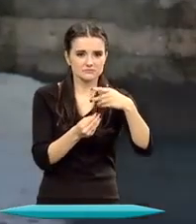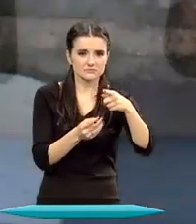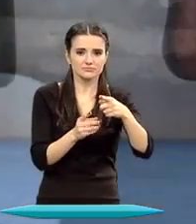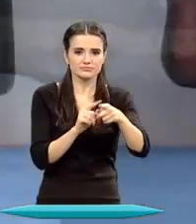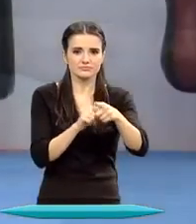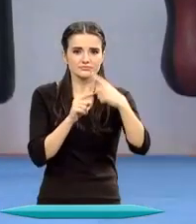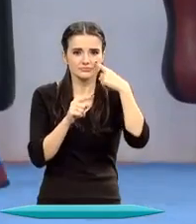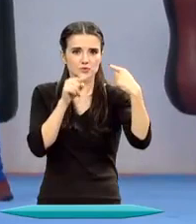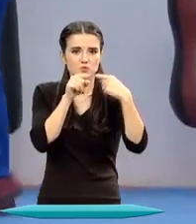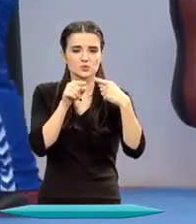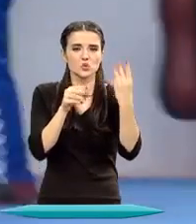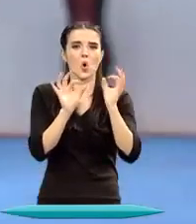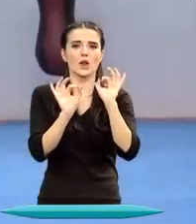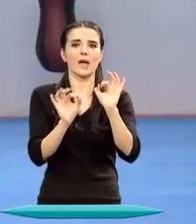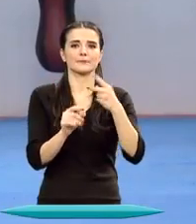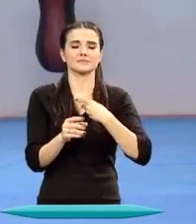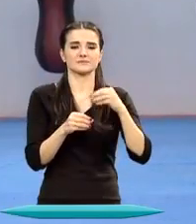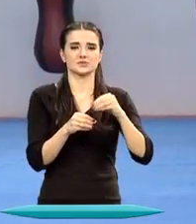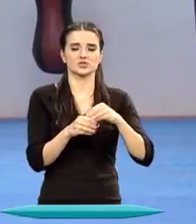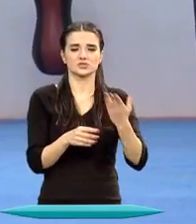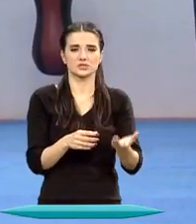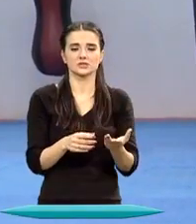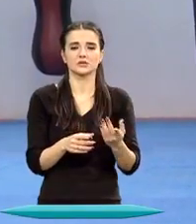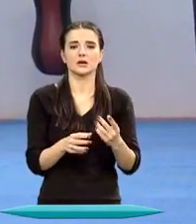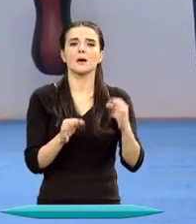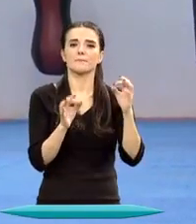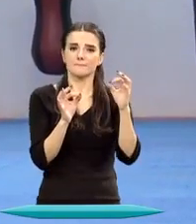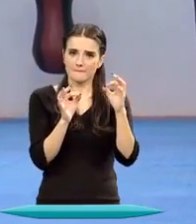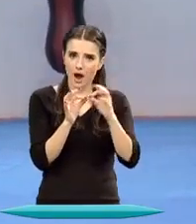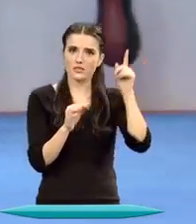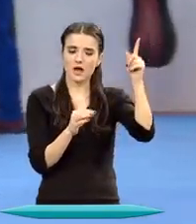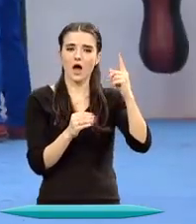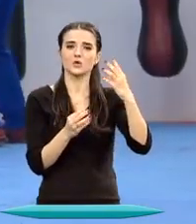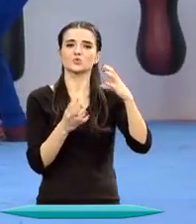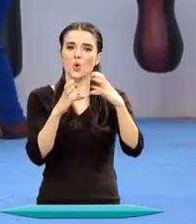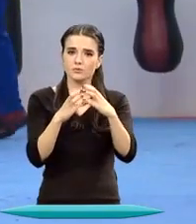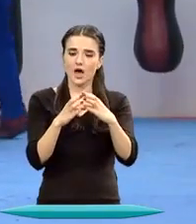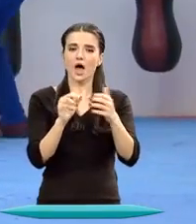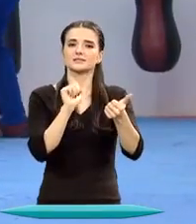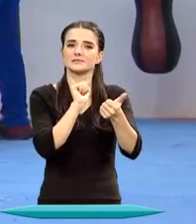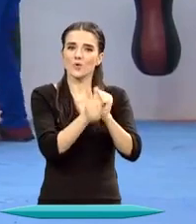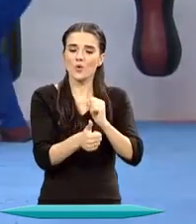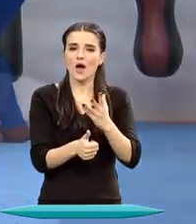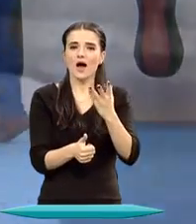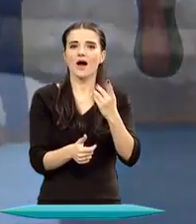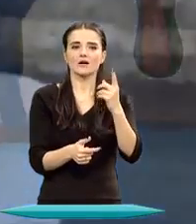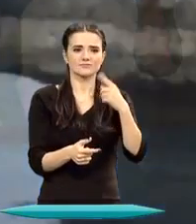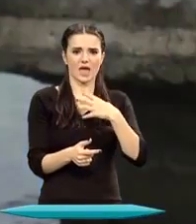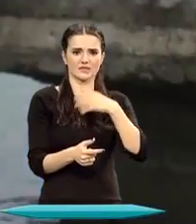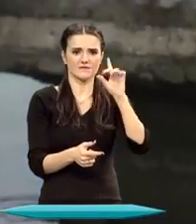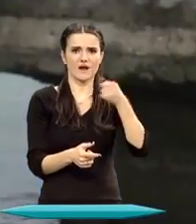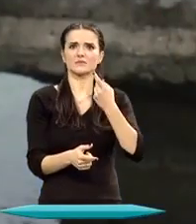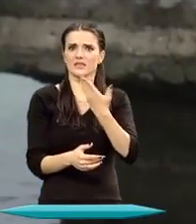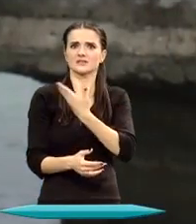masa tenisi çok önemli bir araç bizim için. Onunla gidiyor. Baha da topla, sporla, yani bunu farkına varmadan